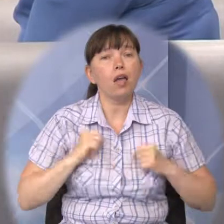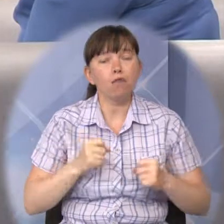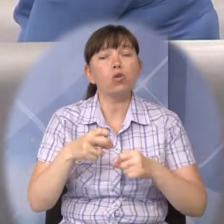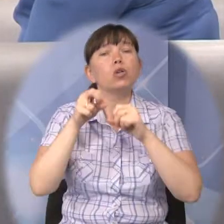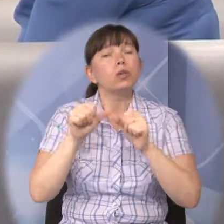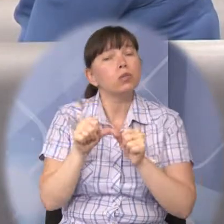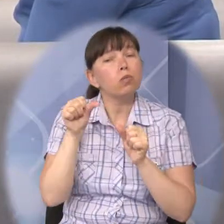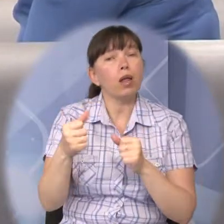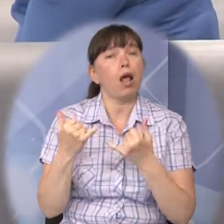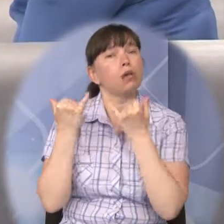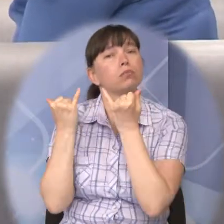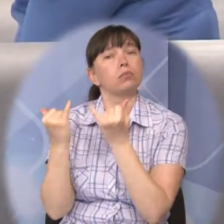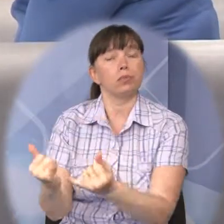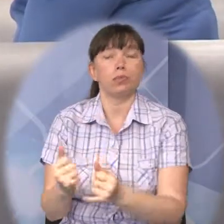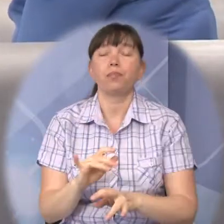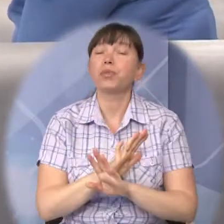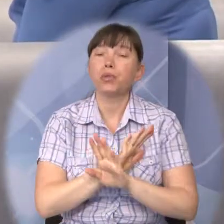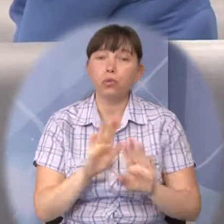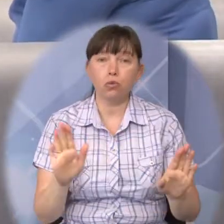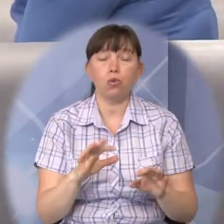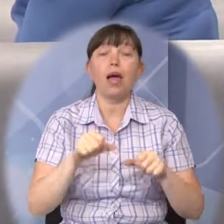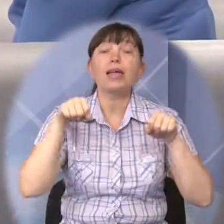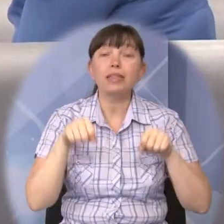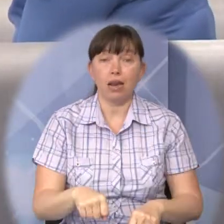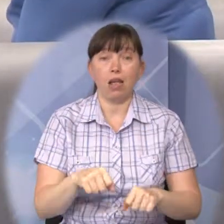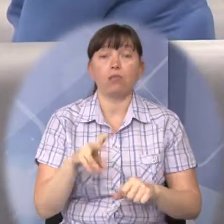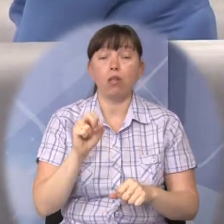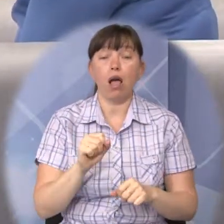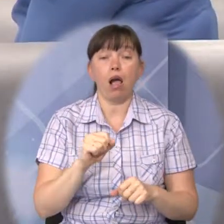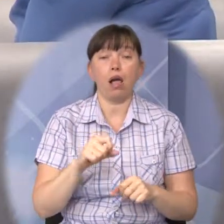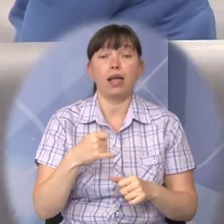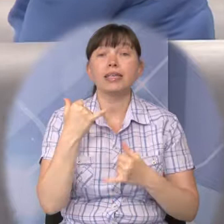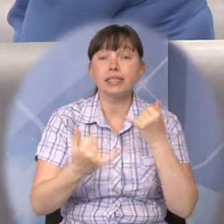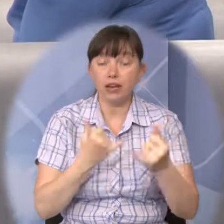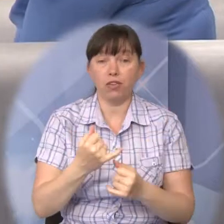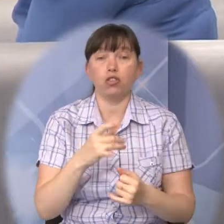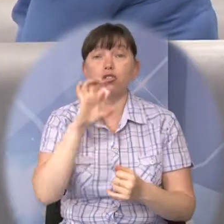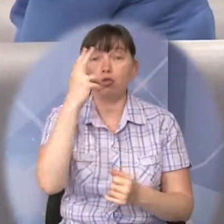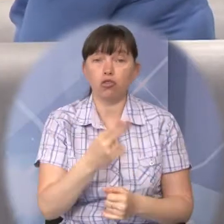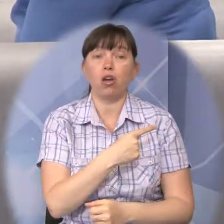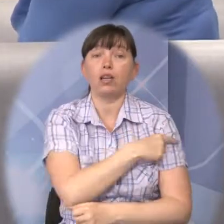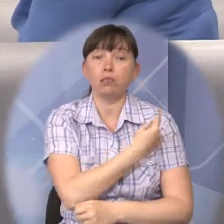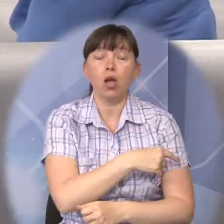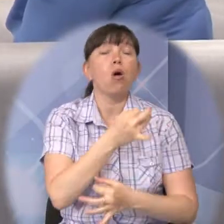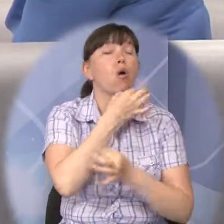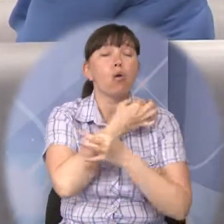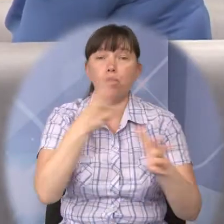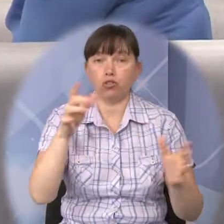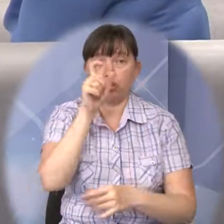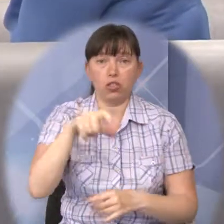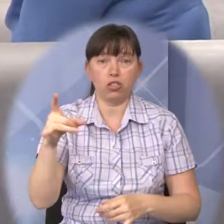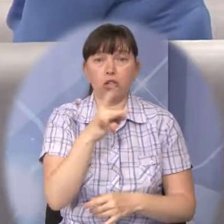suplimentar special pentru acești oameni. Nu, acces la servicii sau dreptul la servicii sociale și medicale de îngrijire la domiciliu are